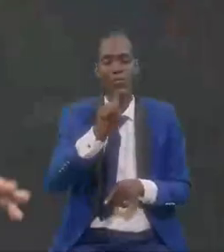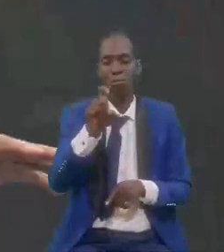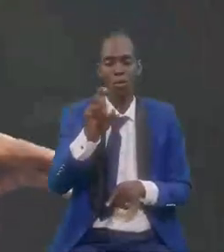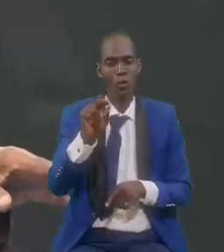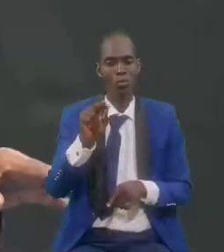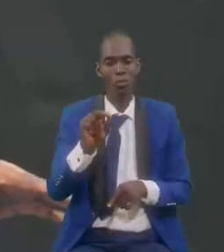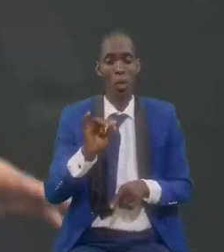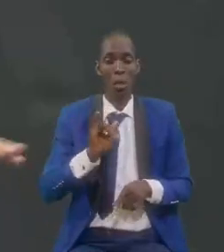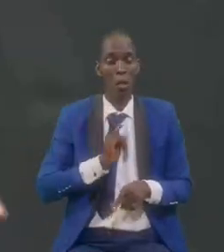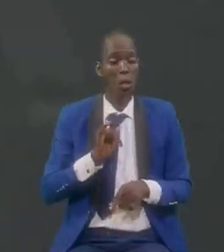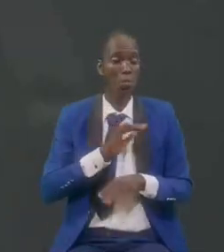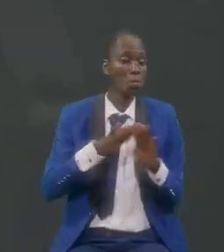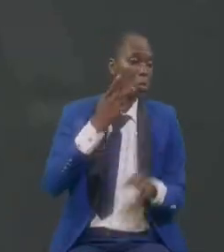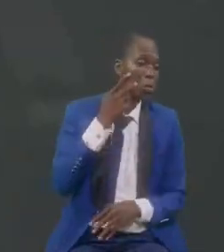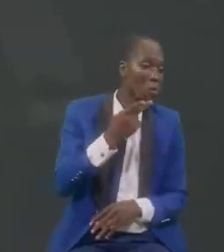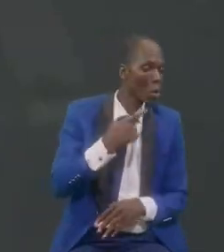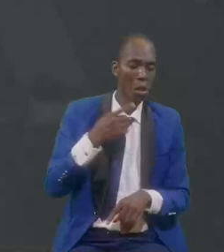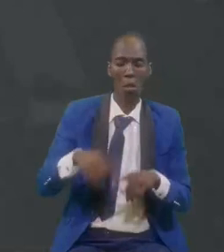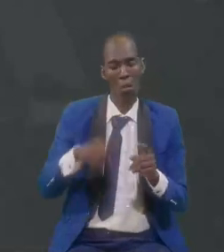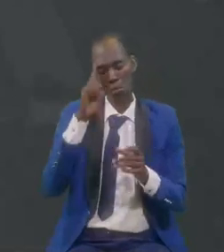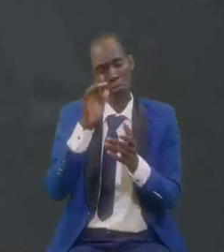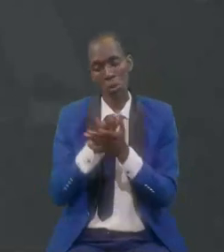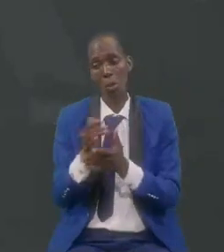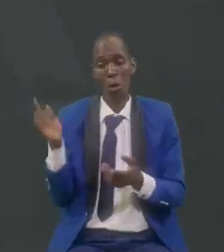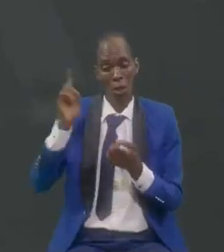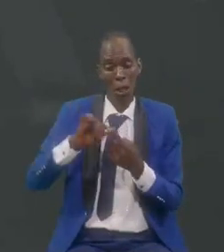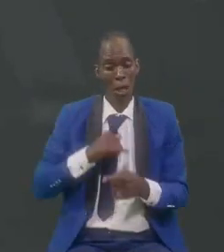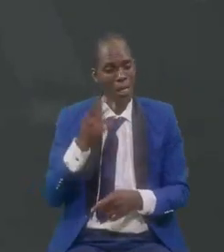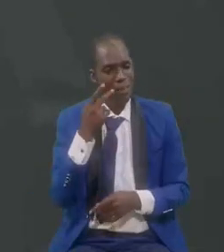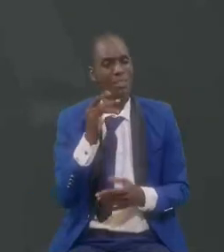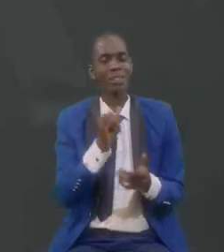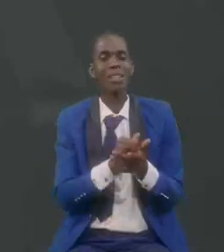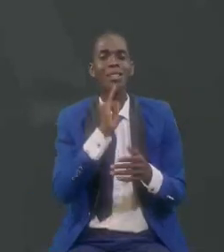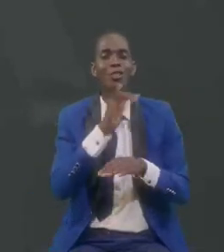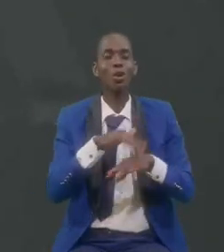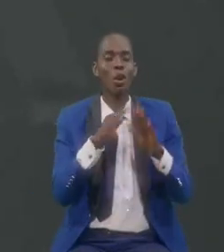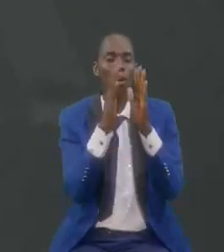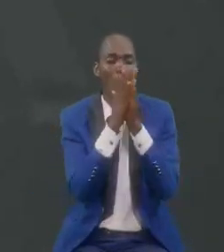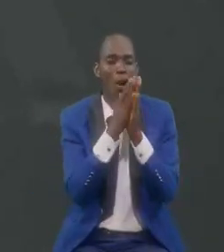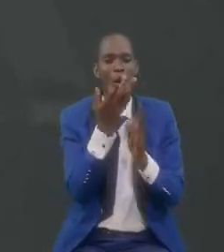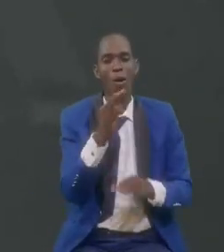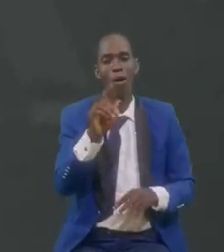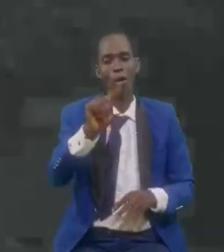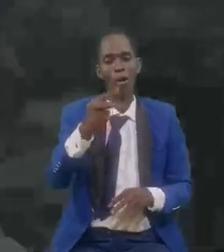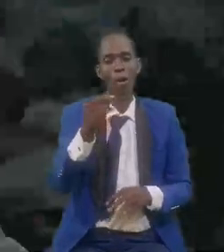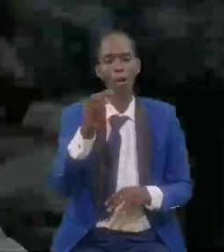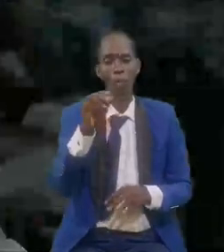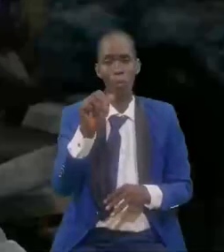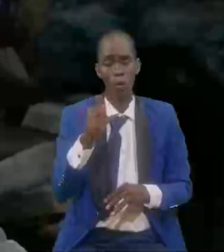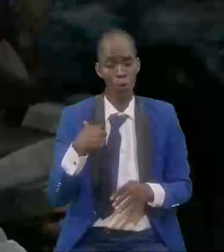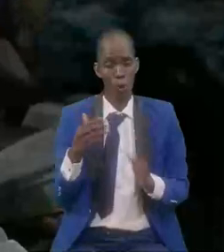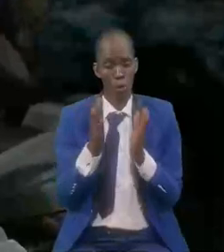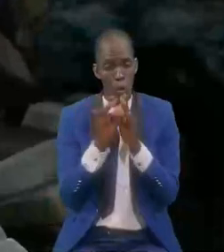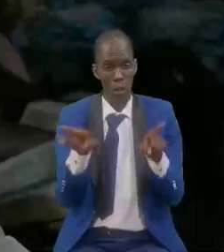ne veux pas voir. Je ne veux pas croire. Si je ne vois pas, ça c'est la prière de Thomas. Est-ce que c'est la prière de Thomas